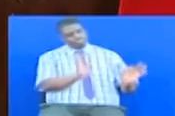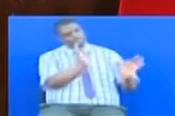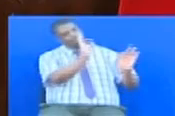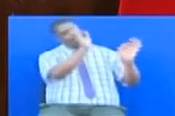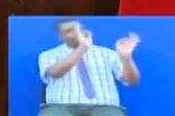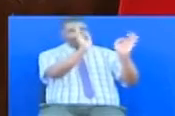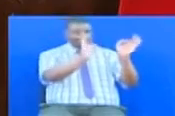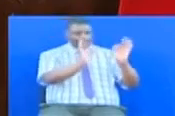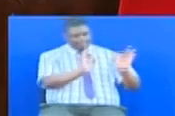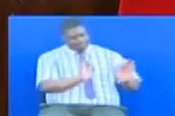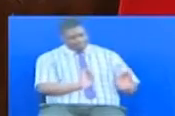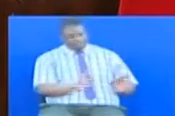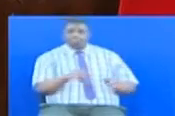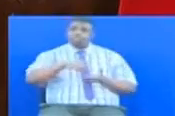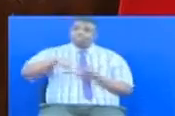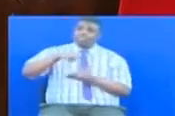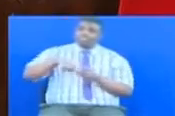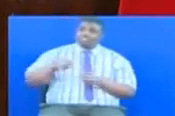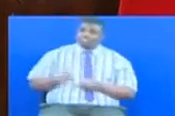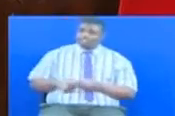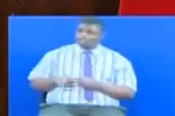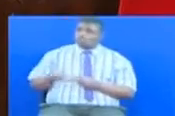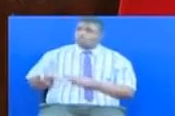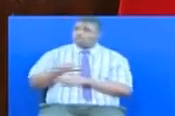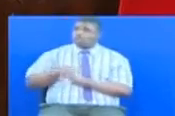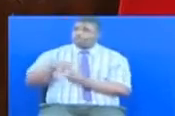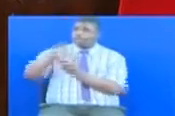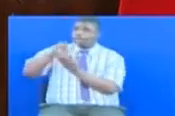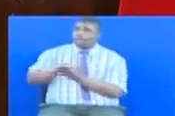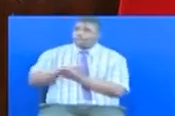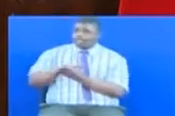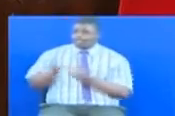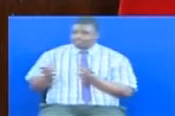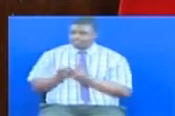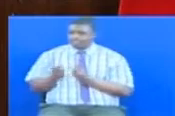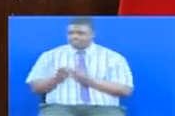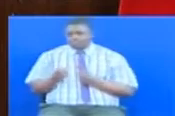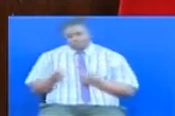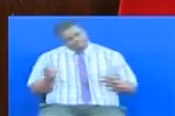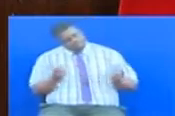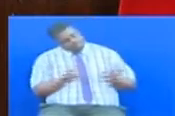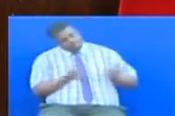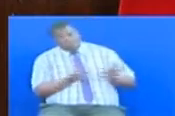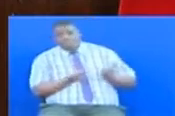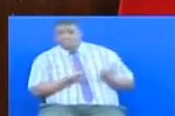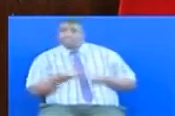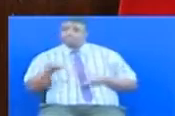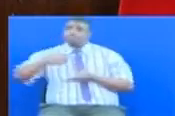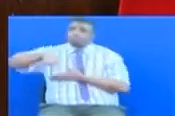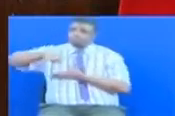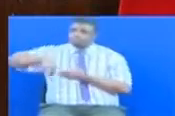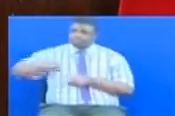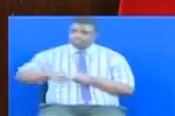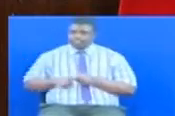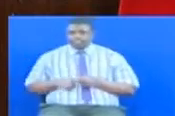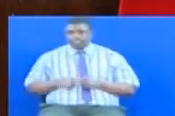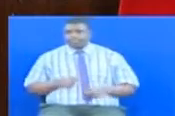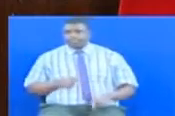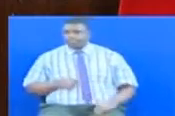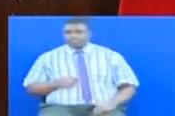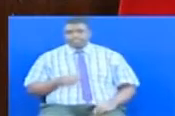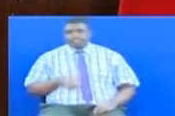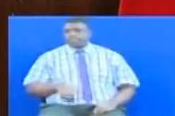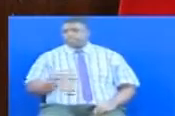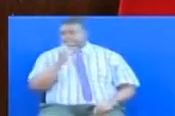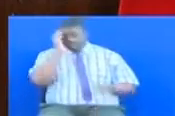on source ya halmashauri, unadai mahali ambapo pia panafanana fanana na kimji. Kwa hiyo si kwamba tu serikali